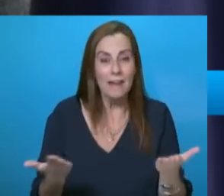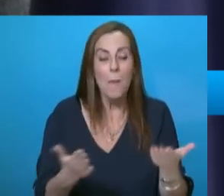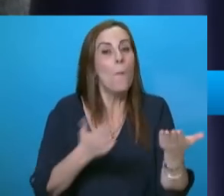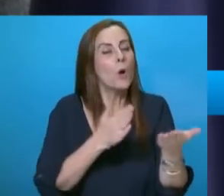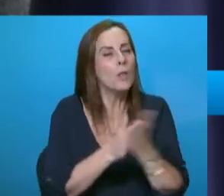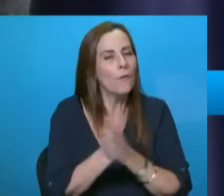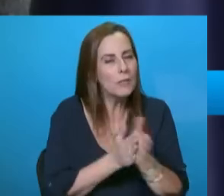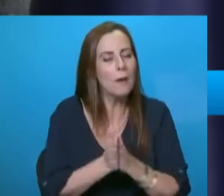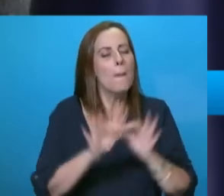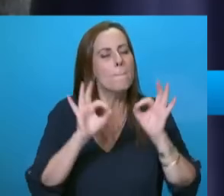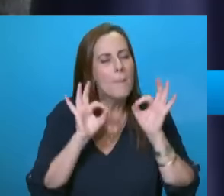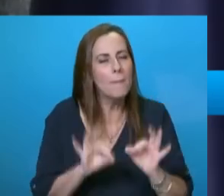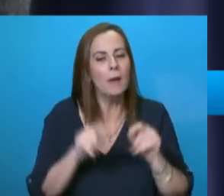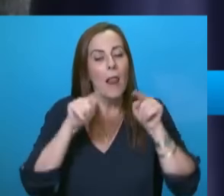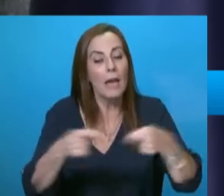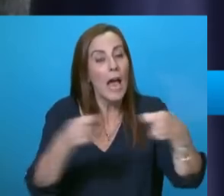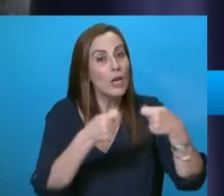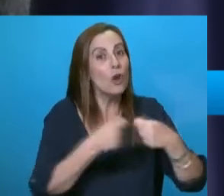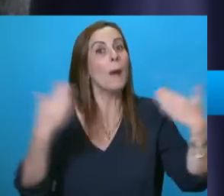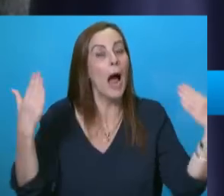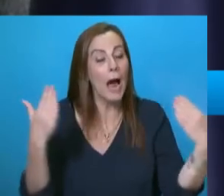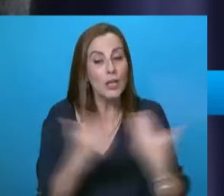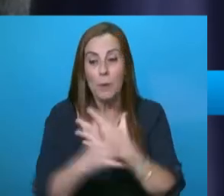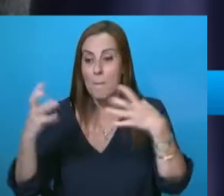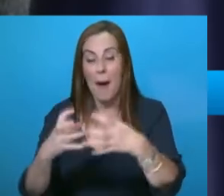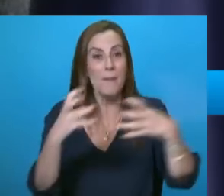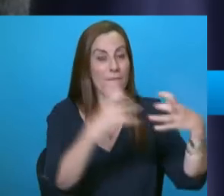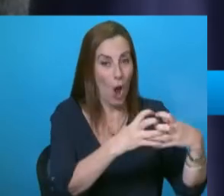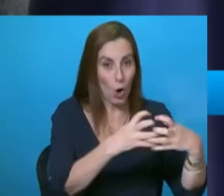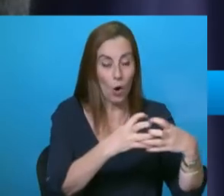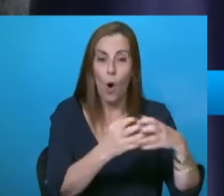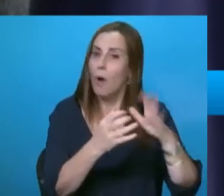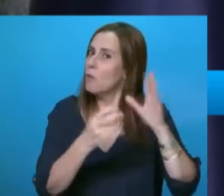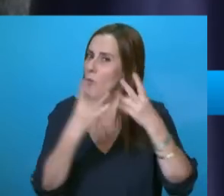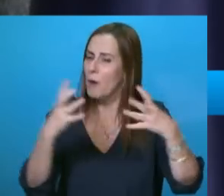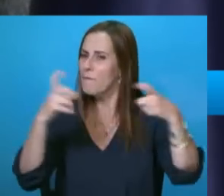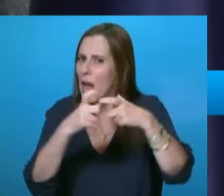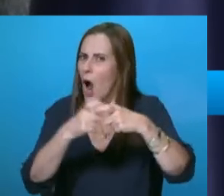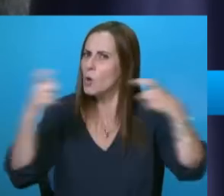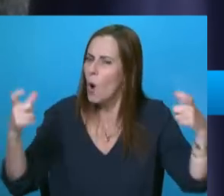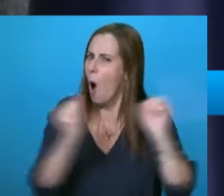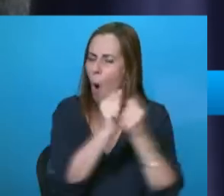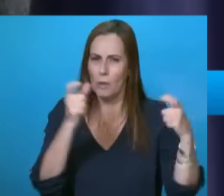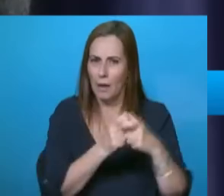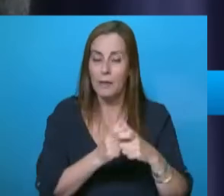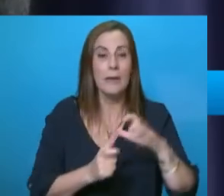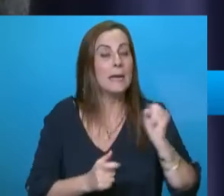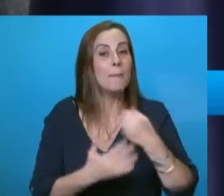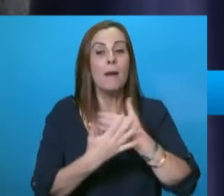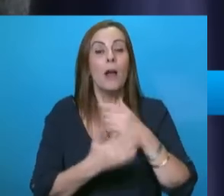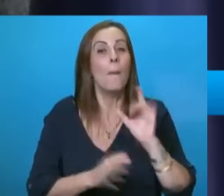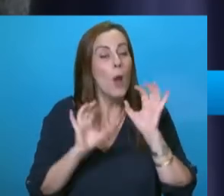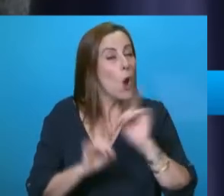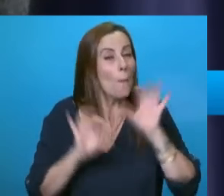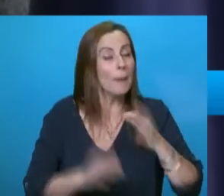כל עוד לא תהיה מוטיבציה לייצר בריתות חדשות בין המפלגות הגדולות או הקטנות, כל עוד לא יהיה רצון